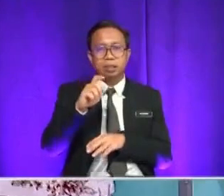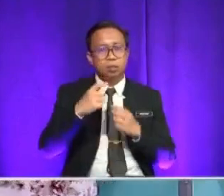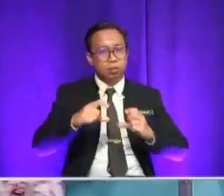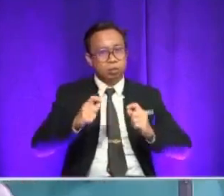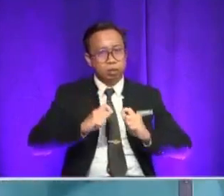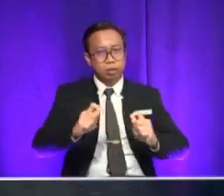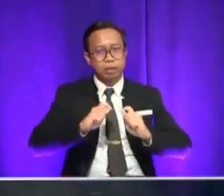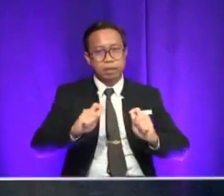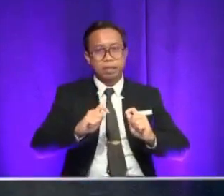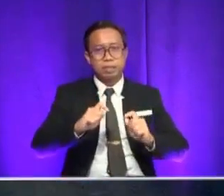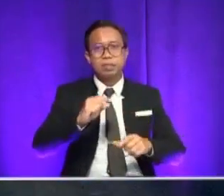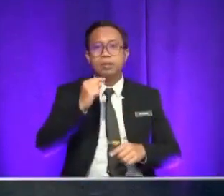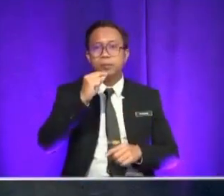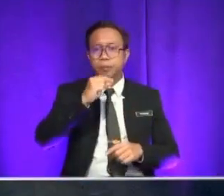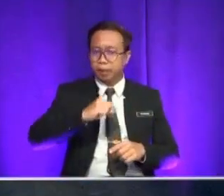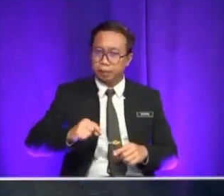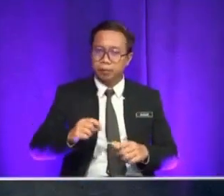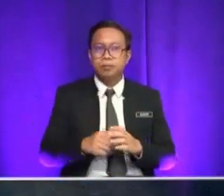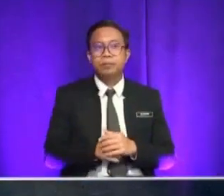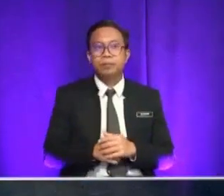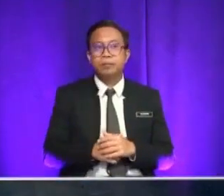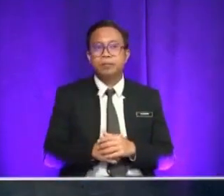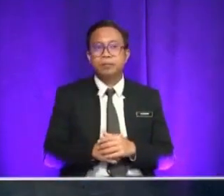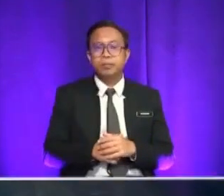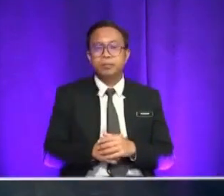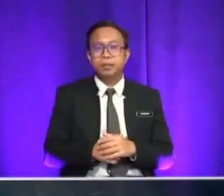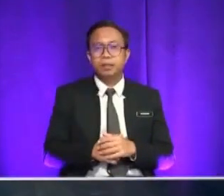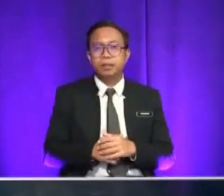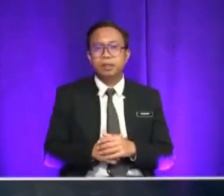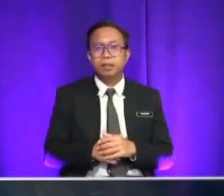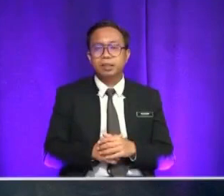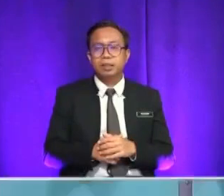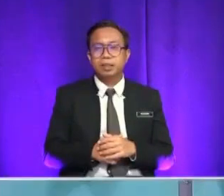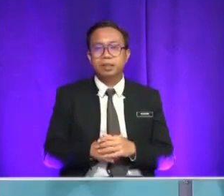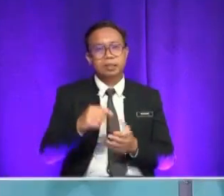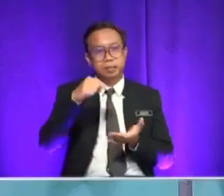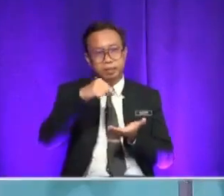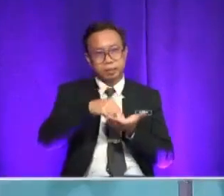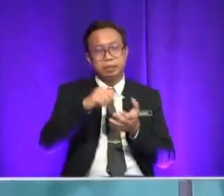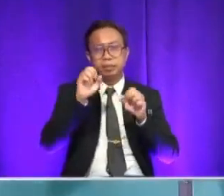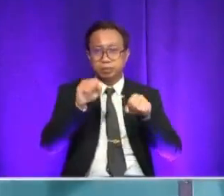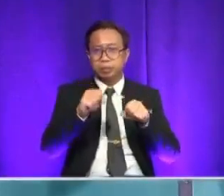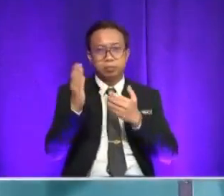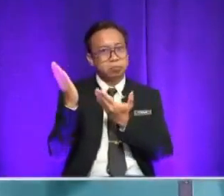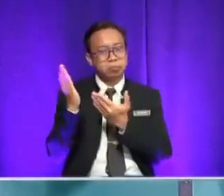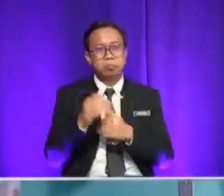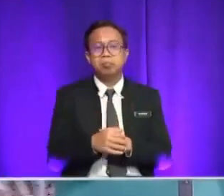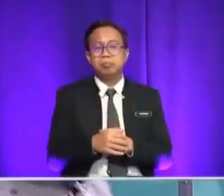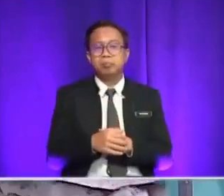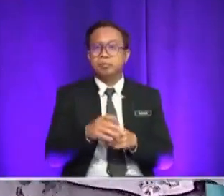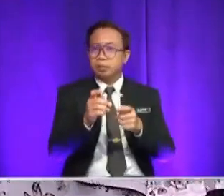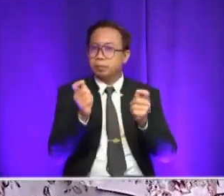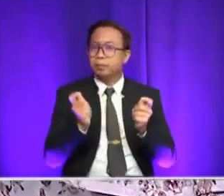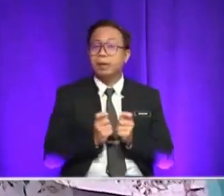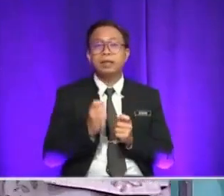tu? Kat situ. Kat mana? Yang tu. Mana satu? Dah sampai dah. Sini. Itu dia. Okey, situlah